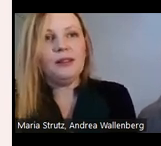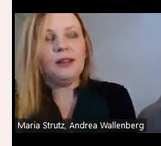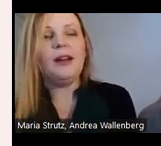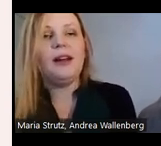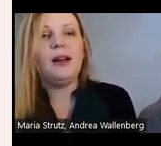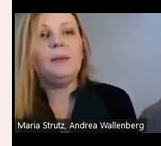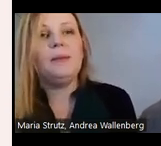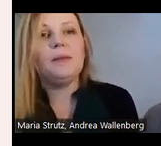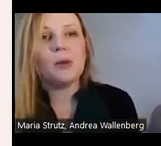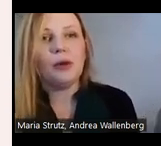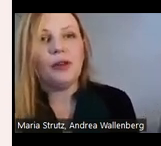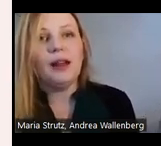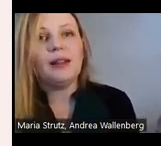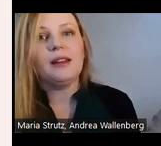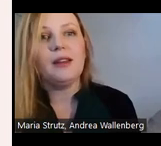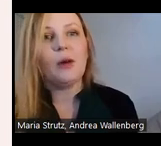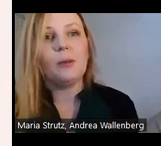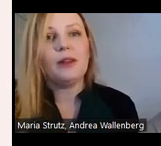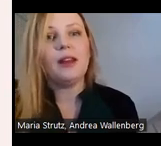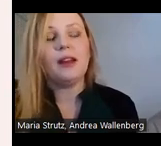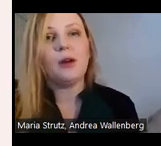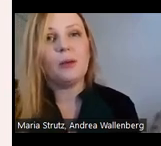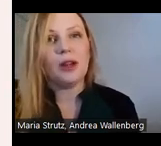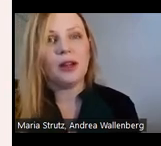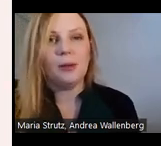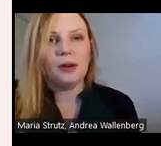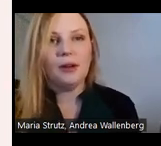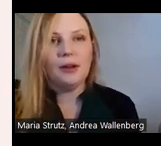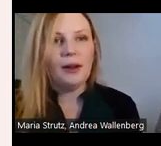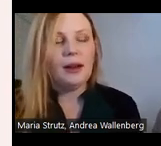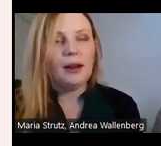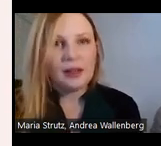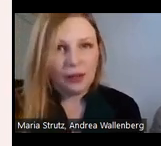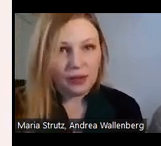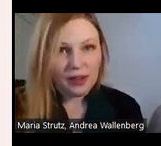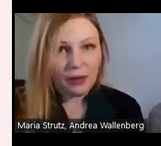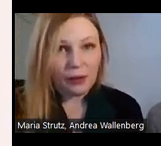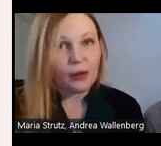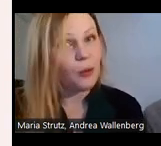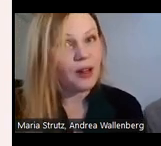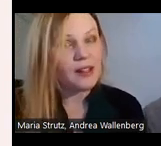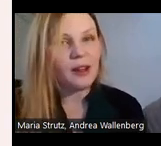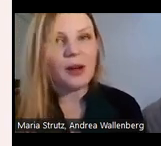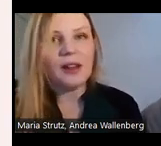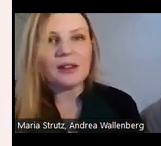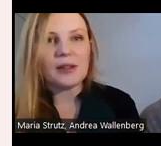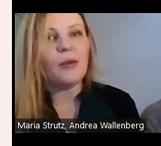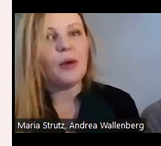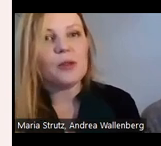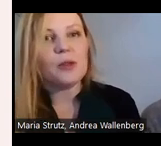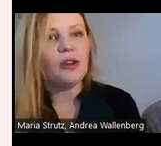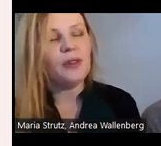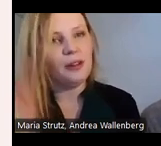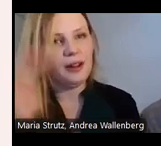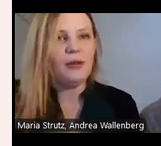AKK står för alternativ och kompletterande kommunikation. Jag ska se att vi har fått en fråga sen i Q&A som vi ska